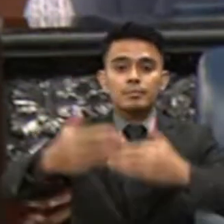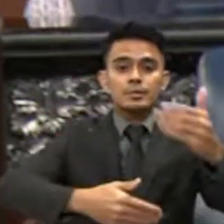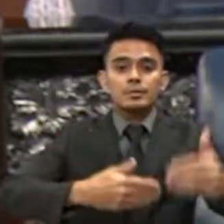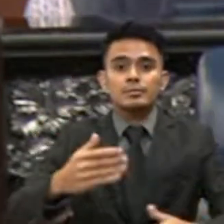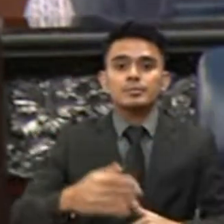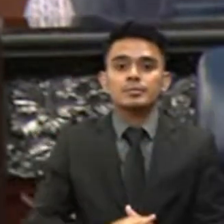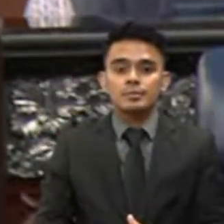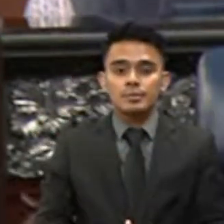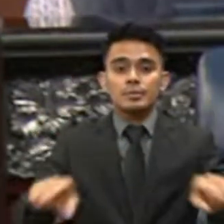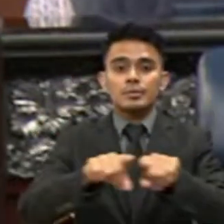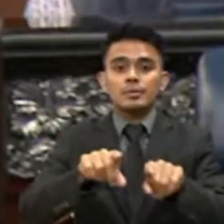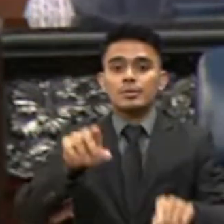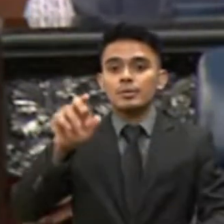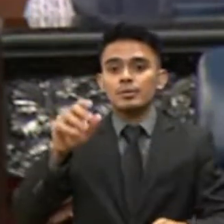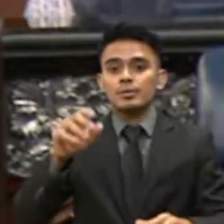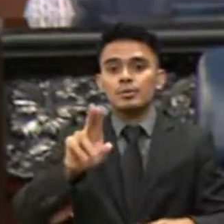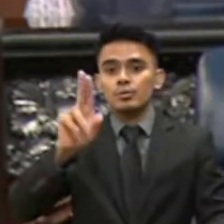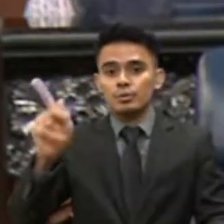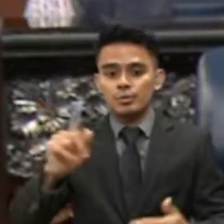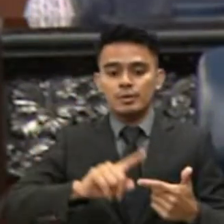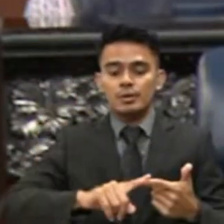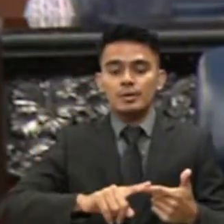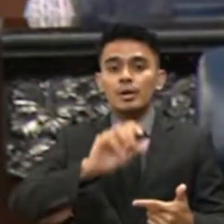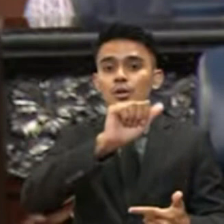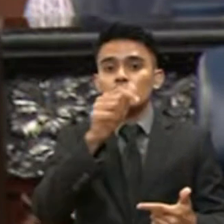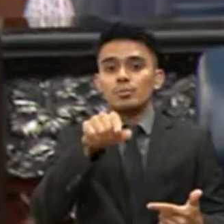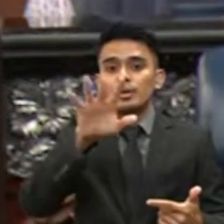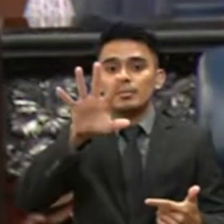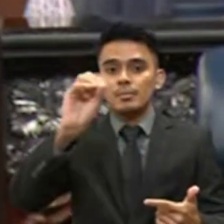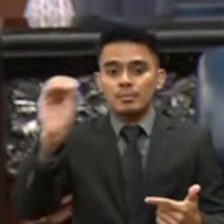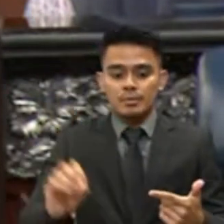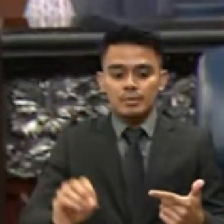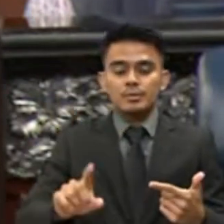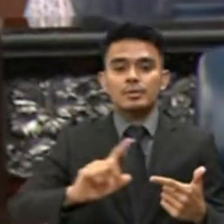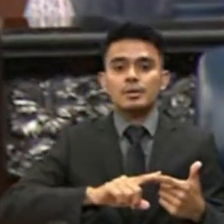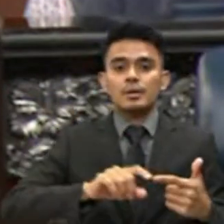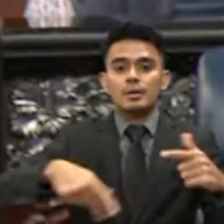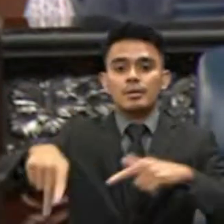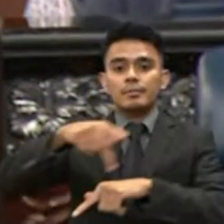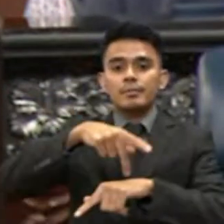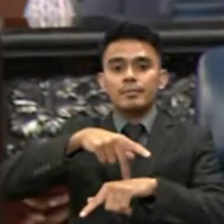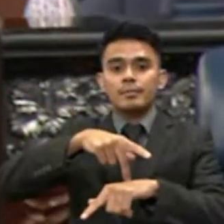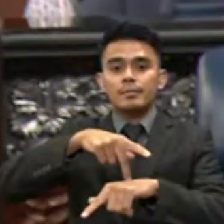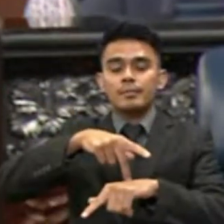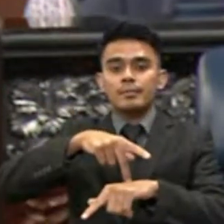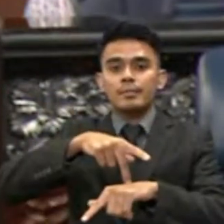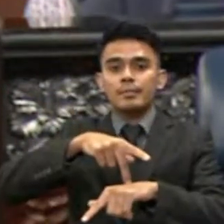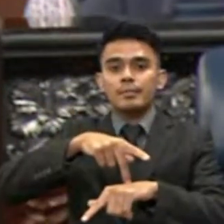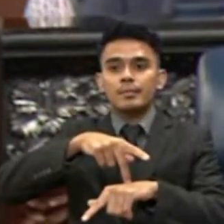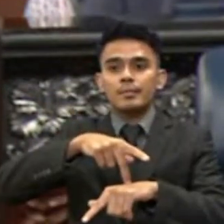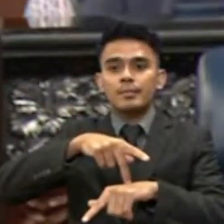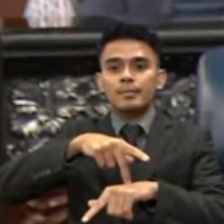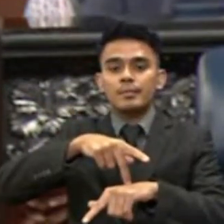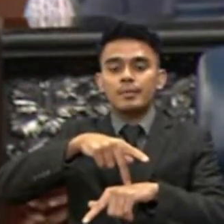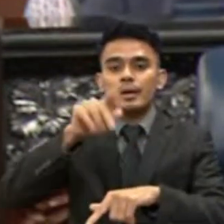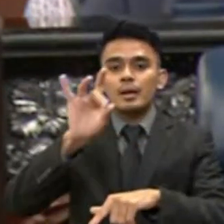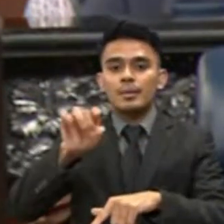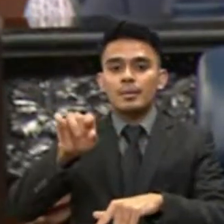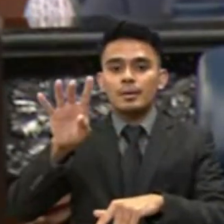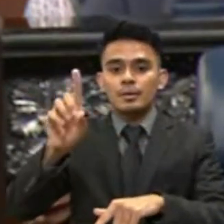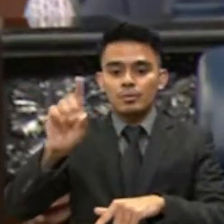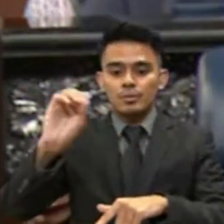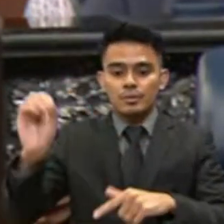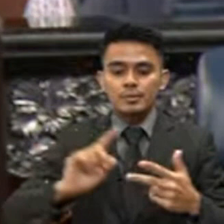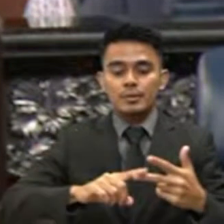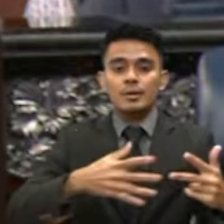serantau seperti United Kingdom 10 perbedaan 500 Filipina 8 populeran 1 peratus Amerika